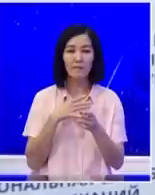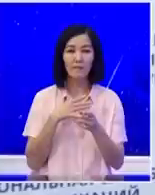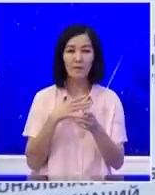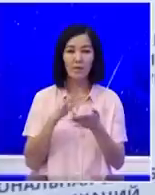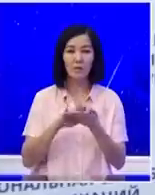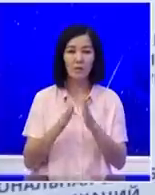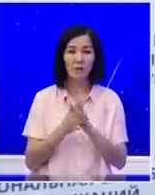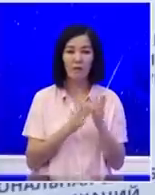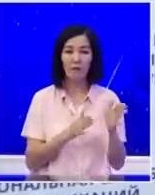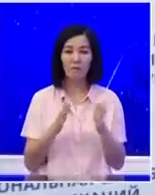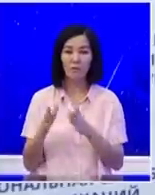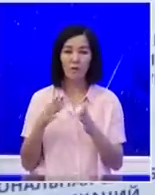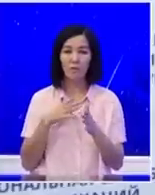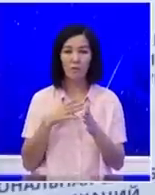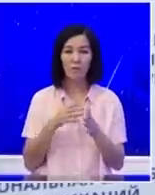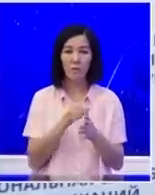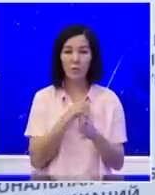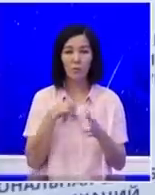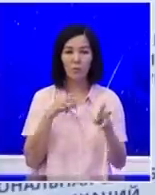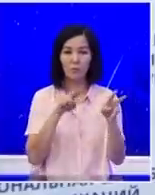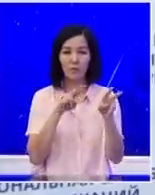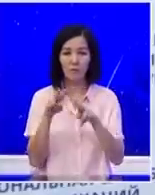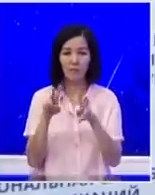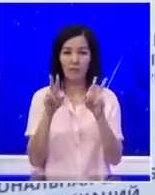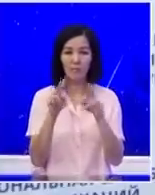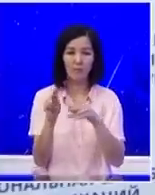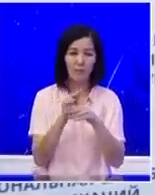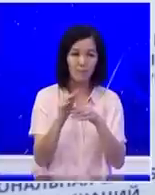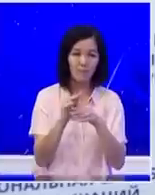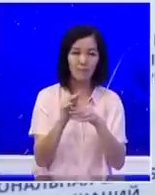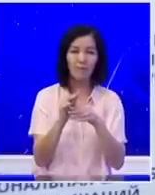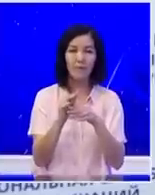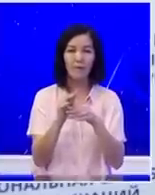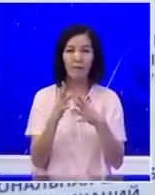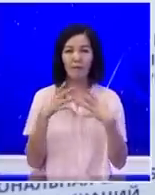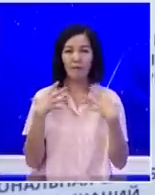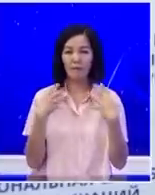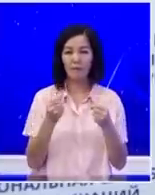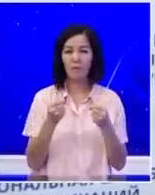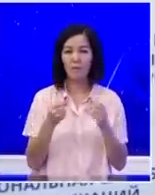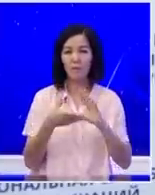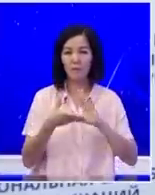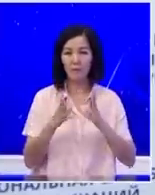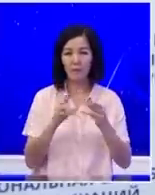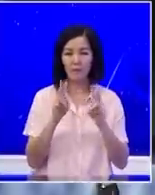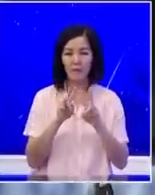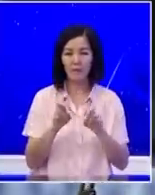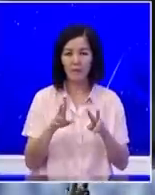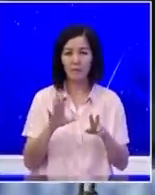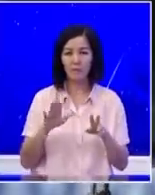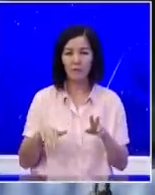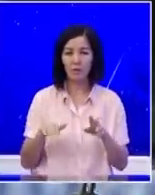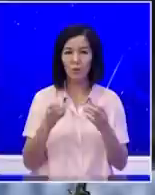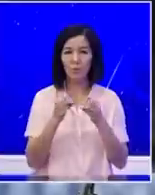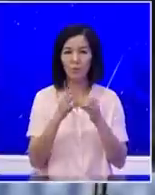пациенттеріміз. Оларды біз бірінші өзіміз стационарда емдеп, олардың жаңағы денсаулығын қарап, көргеннен кейін 13